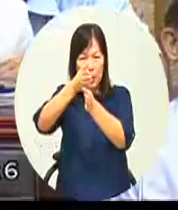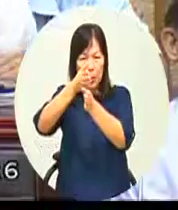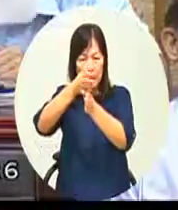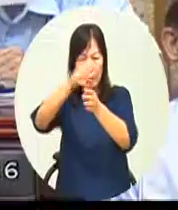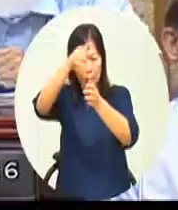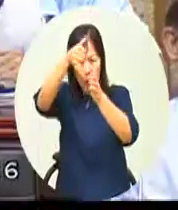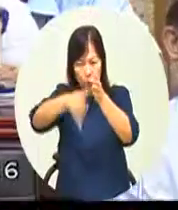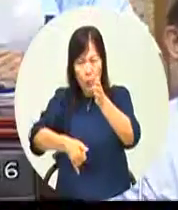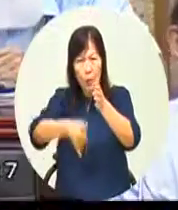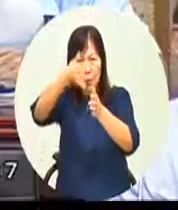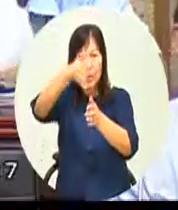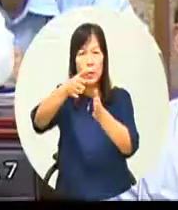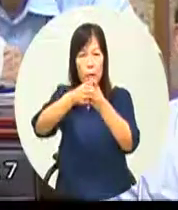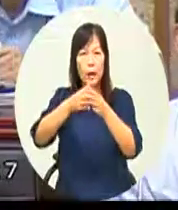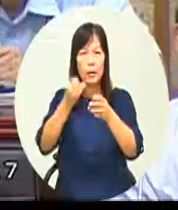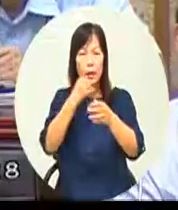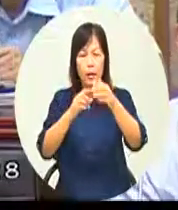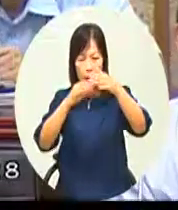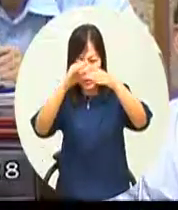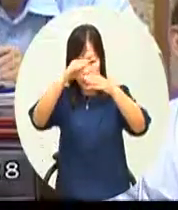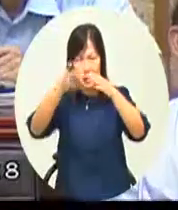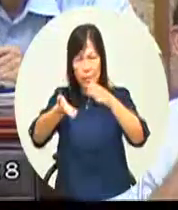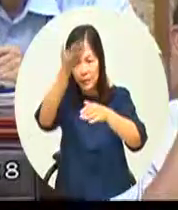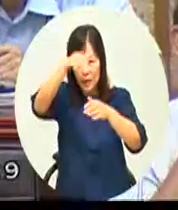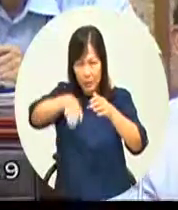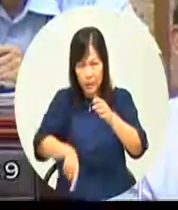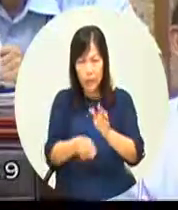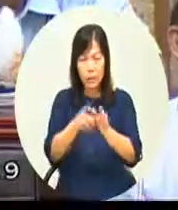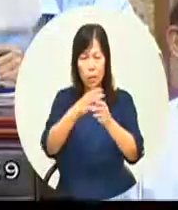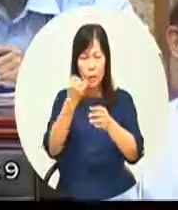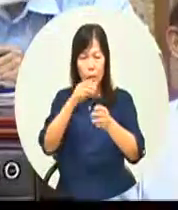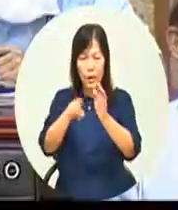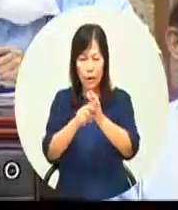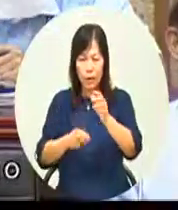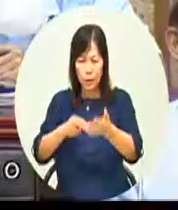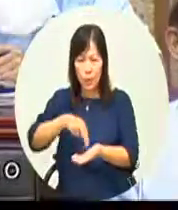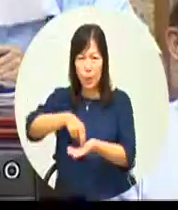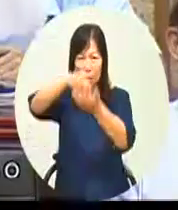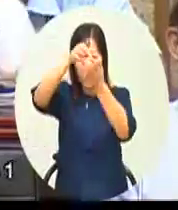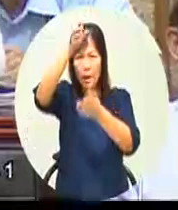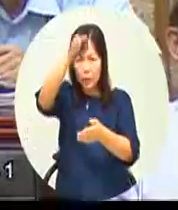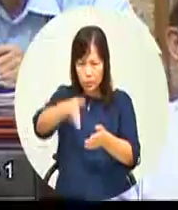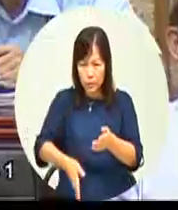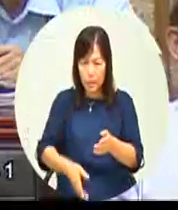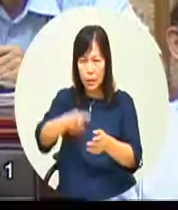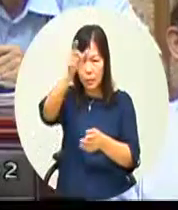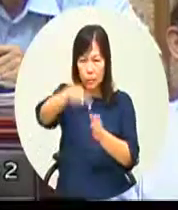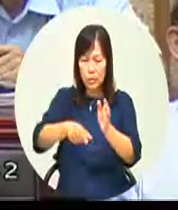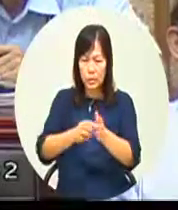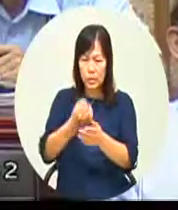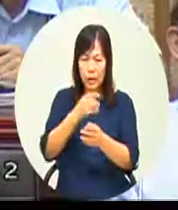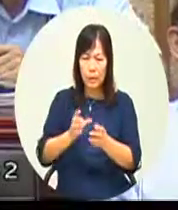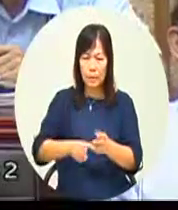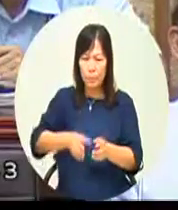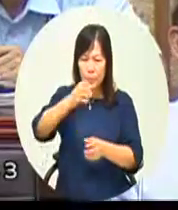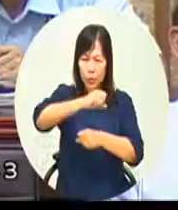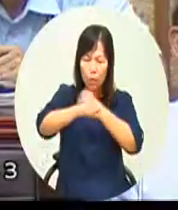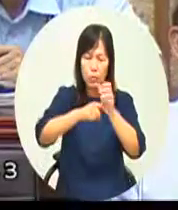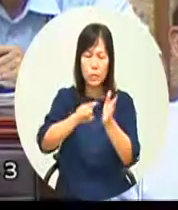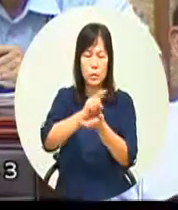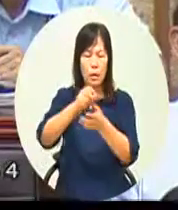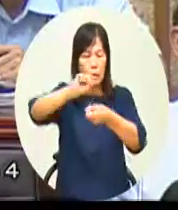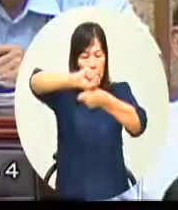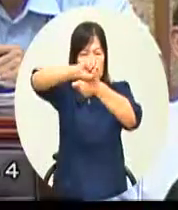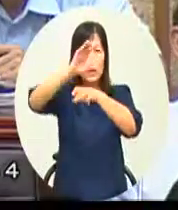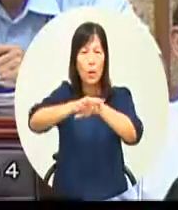我们上下层的部分，它会有穿堂层的情形，所以垂直向的移动部分它会增加更多，